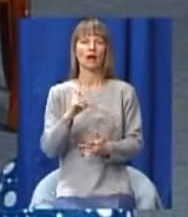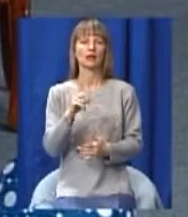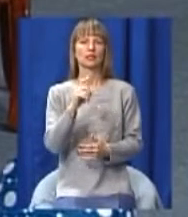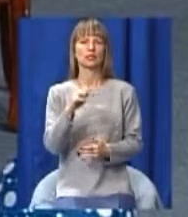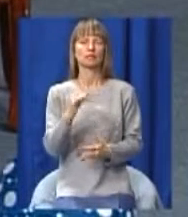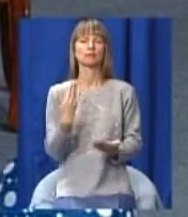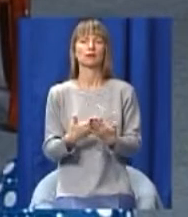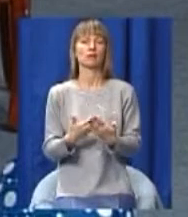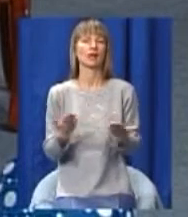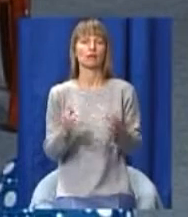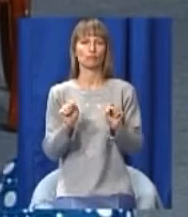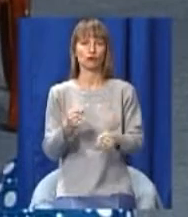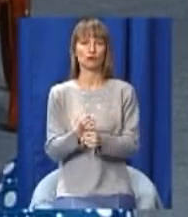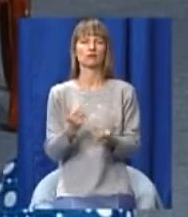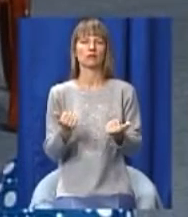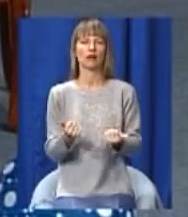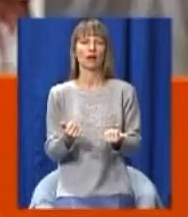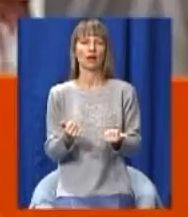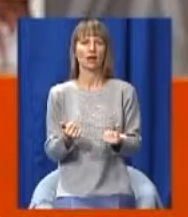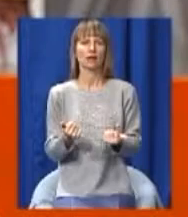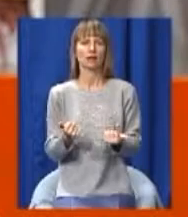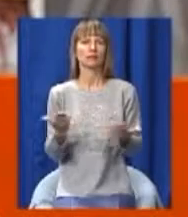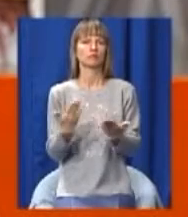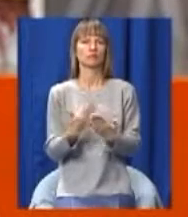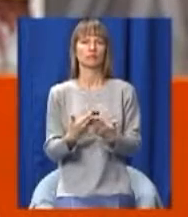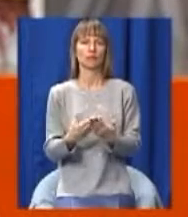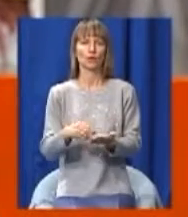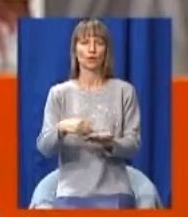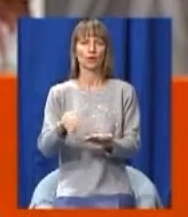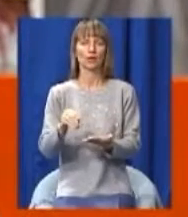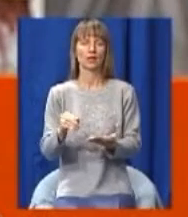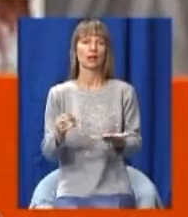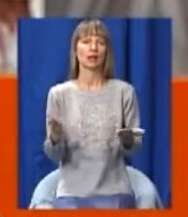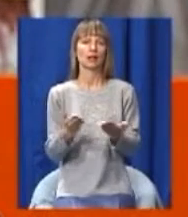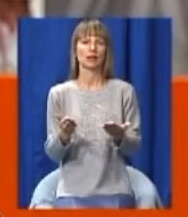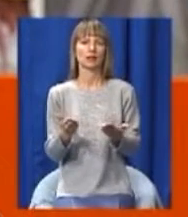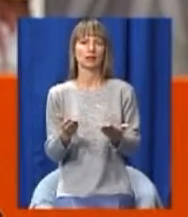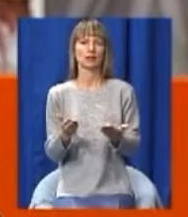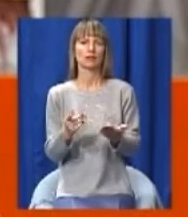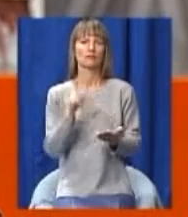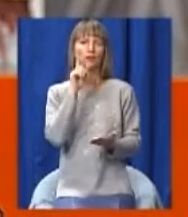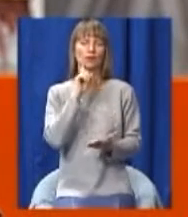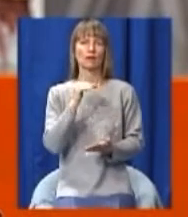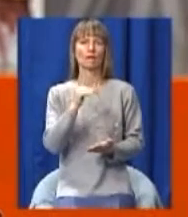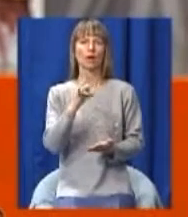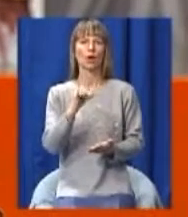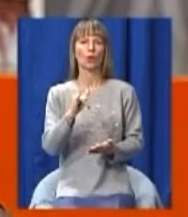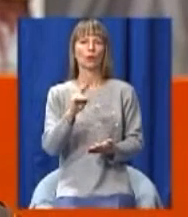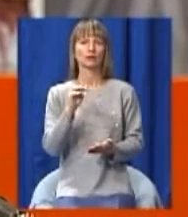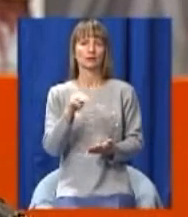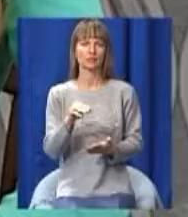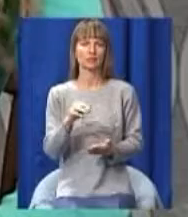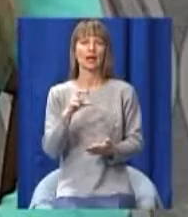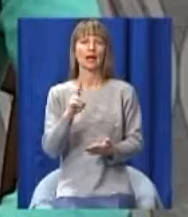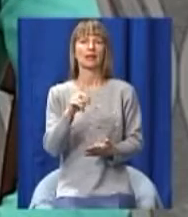Так. А наприклад, як можна? Наприклад, купити якийсь дуже смачний фруктів, прийти...